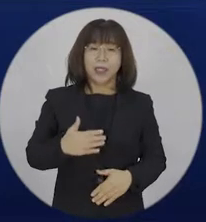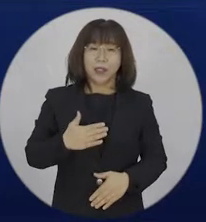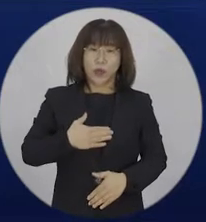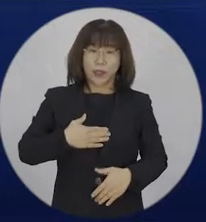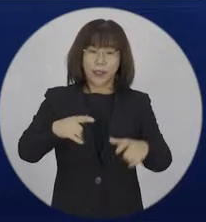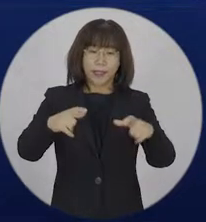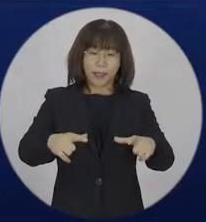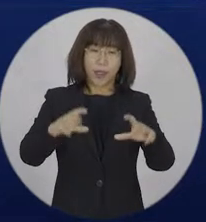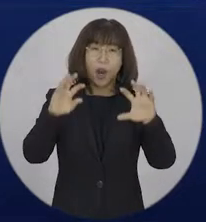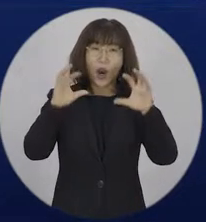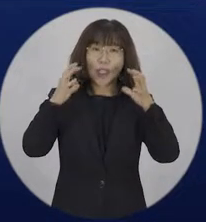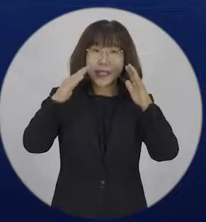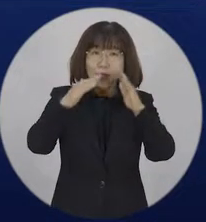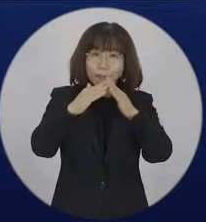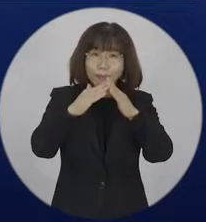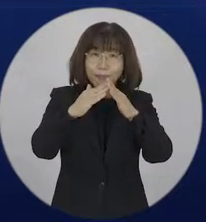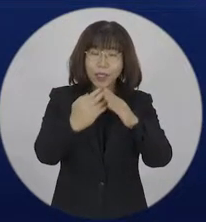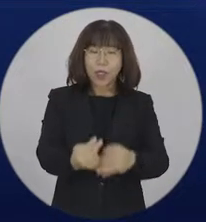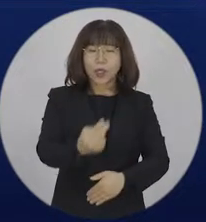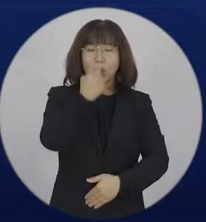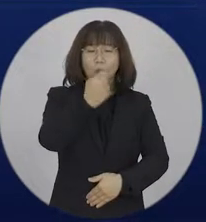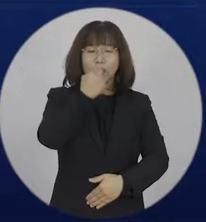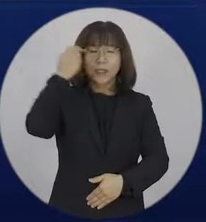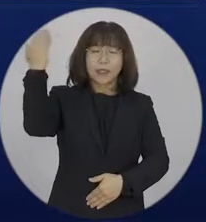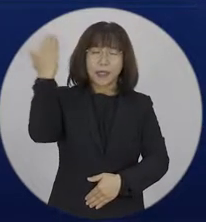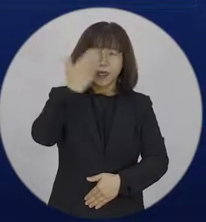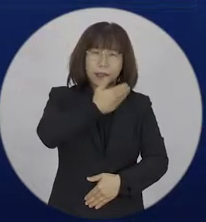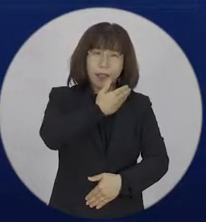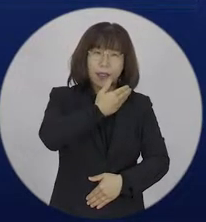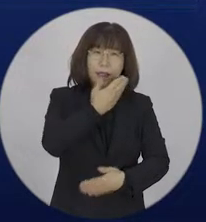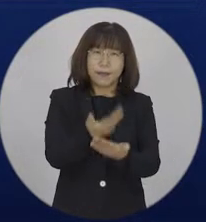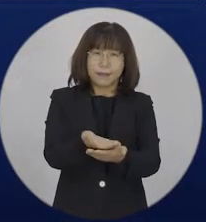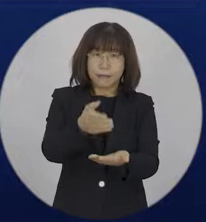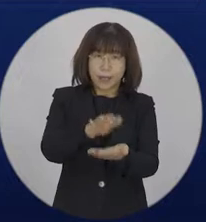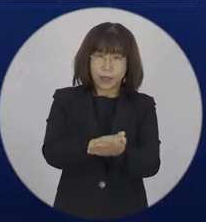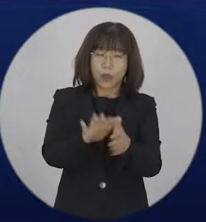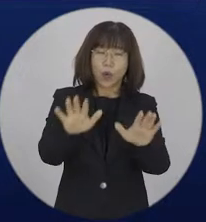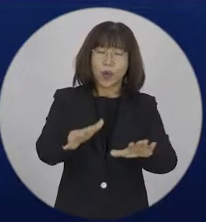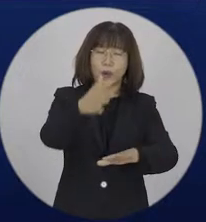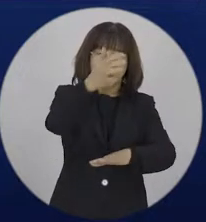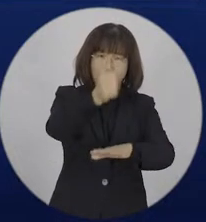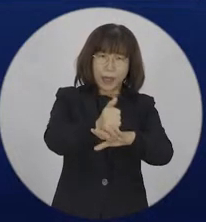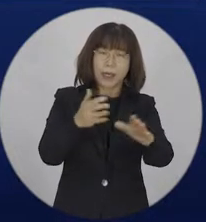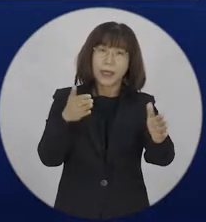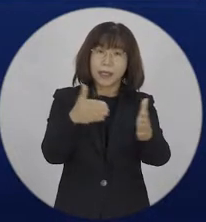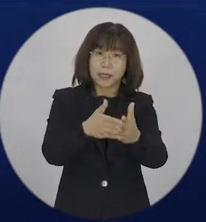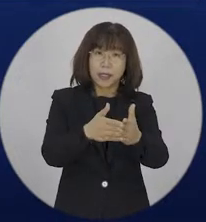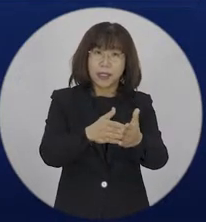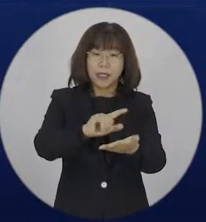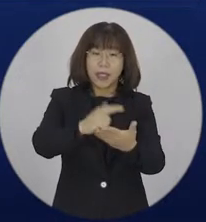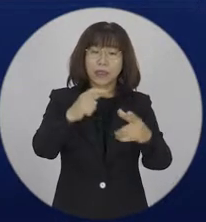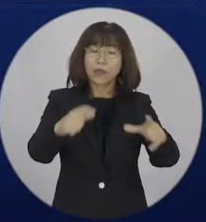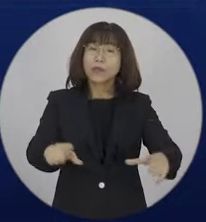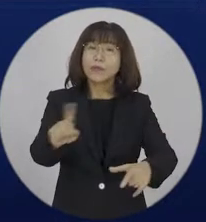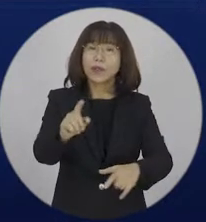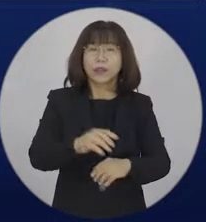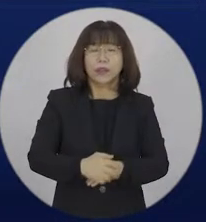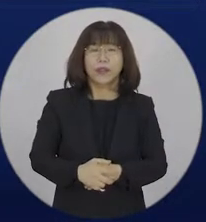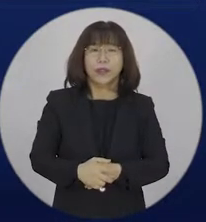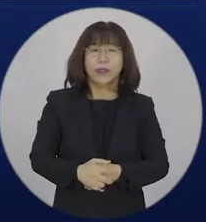우리 지역 어린이집들이 공기청정지대로 거듭납니다. 강서구는 올해 말까지 지역 내